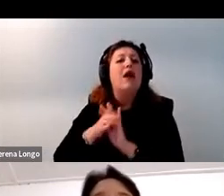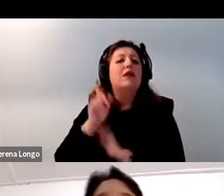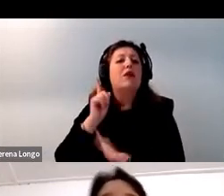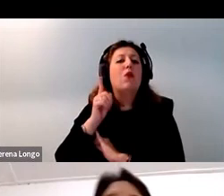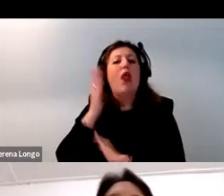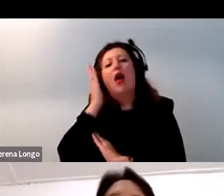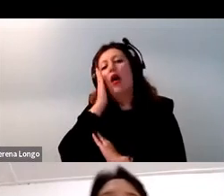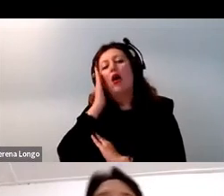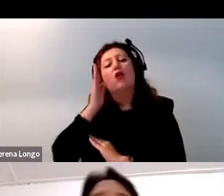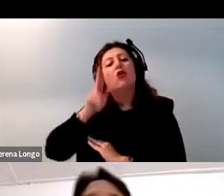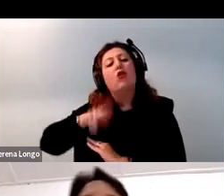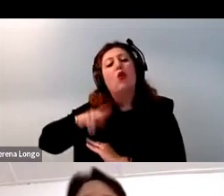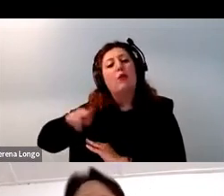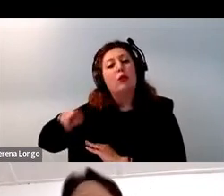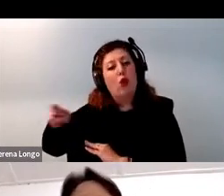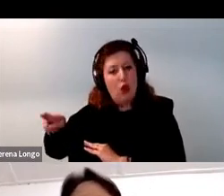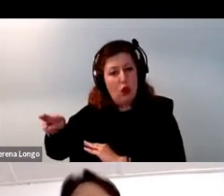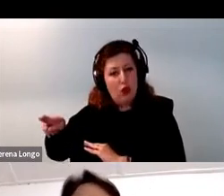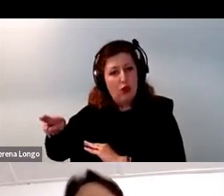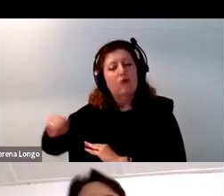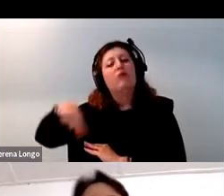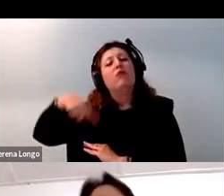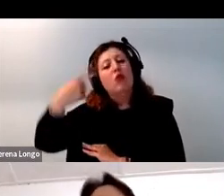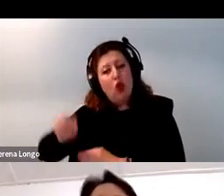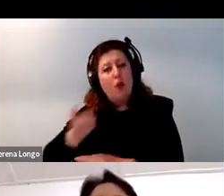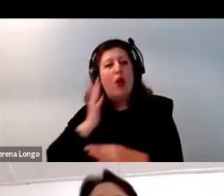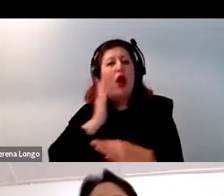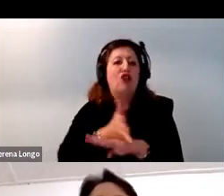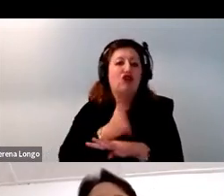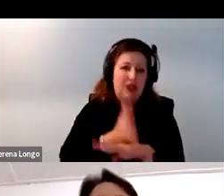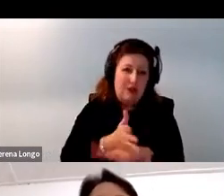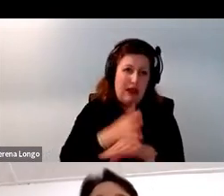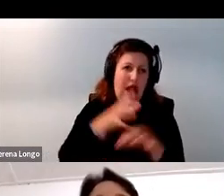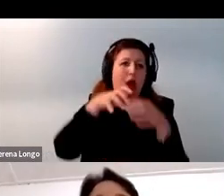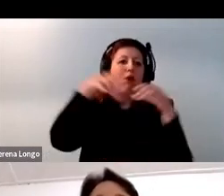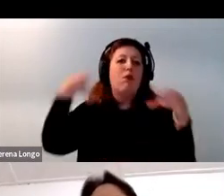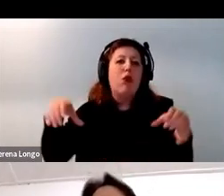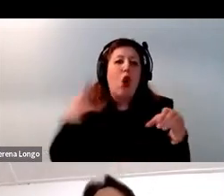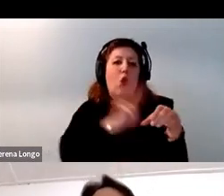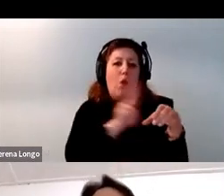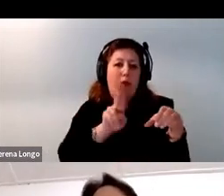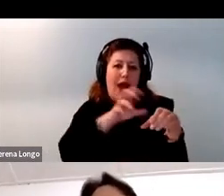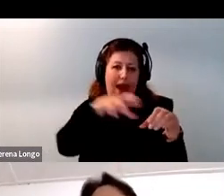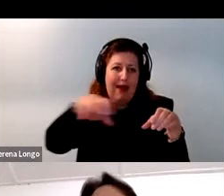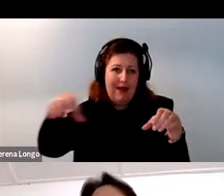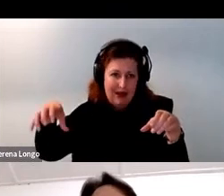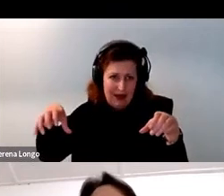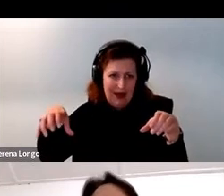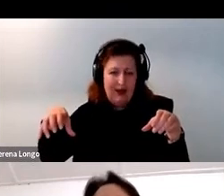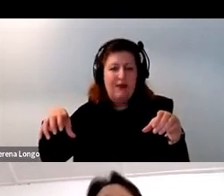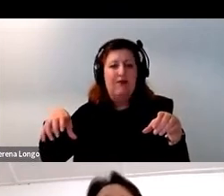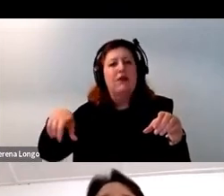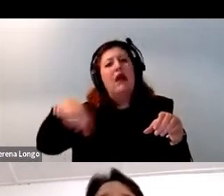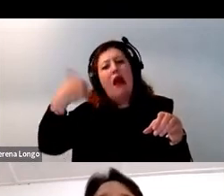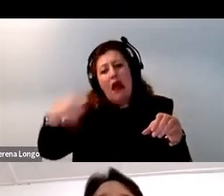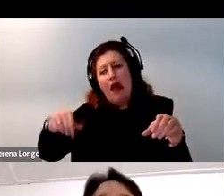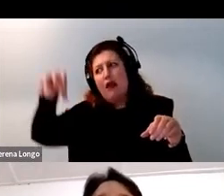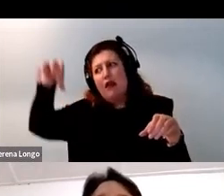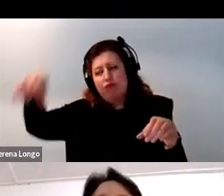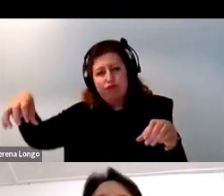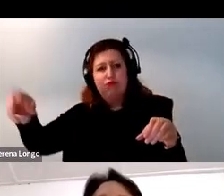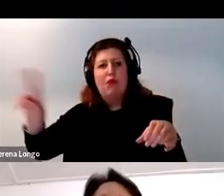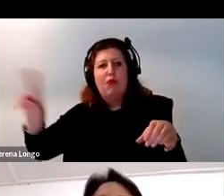poi i lavori di accessibilità, i blocchi di bagni e gli stand alone si sono più o meno